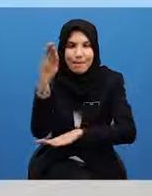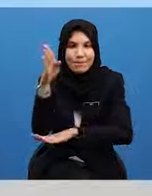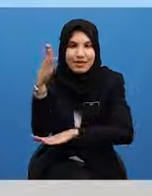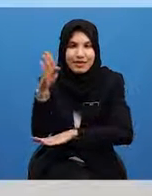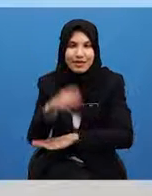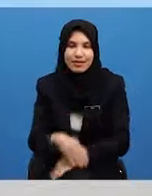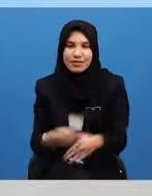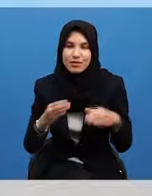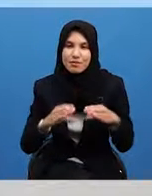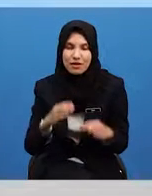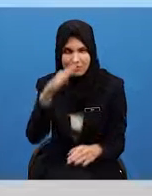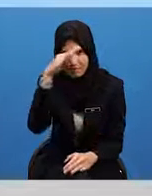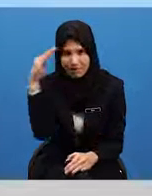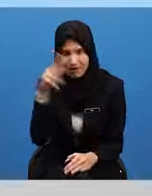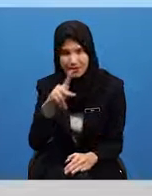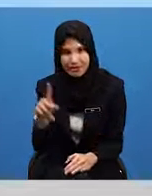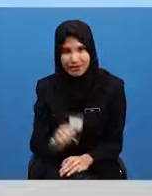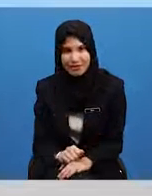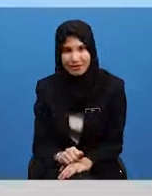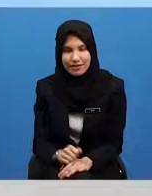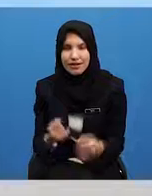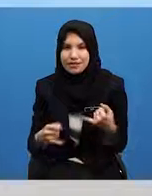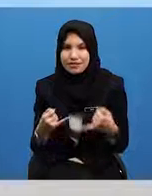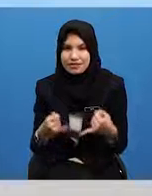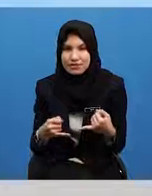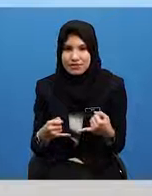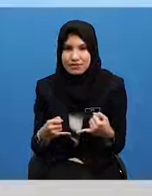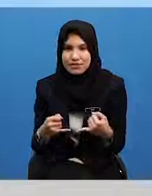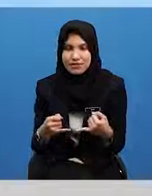bendera. Cuba kamu bayangkan